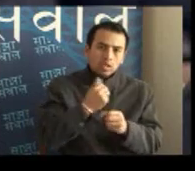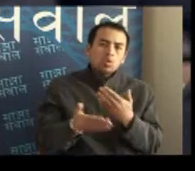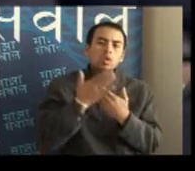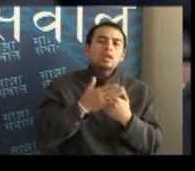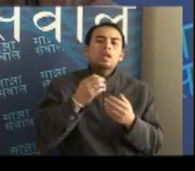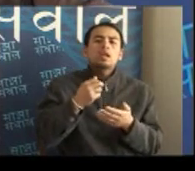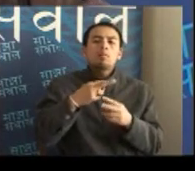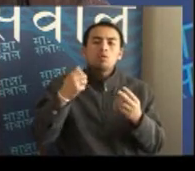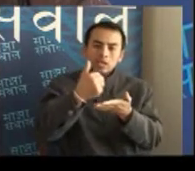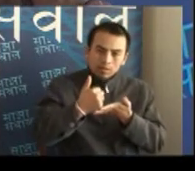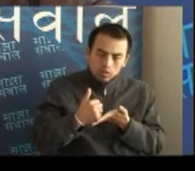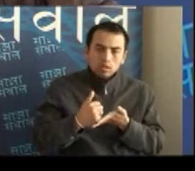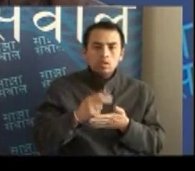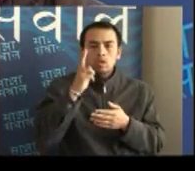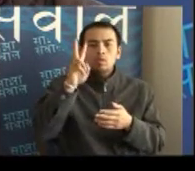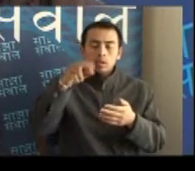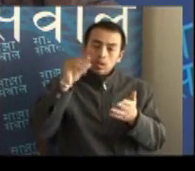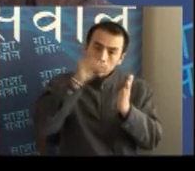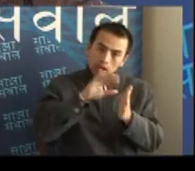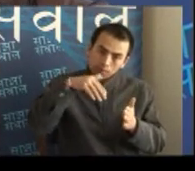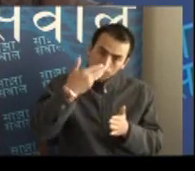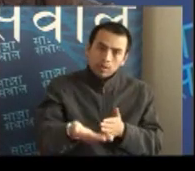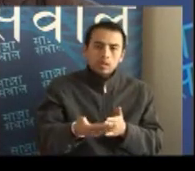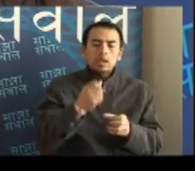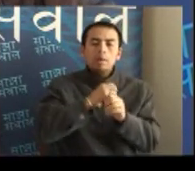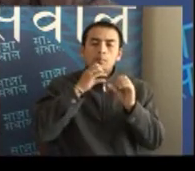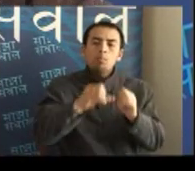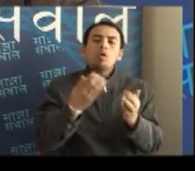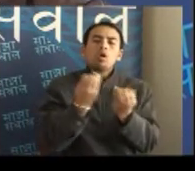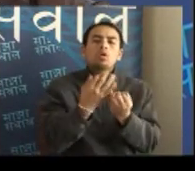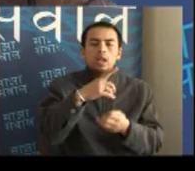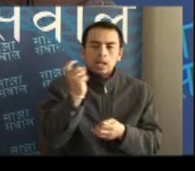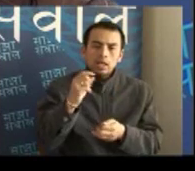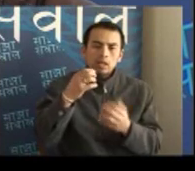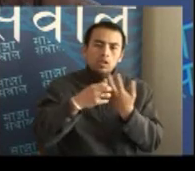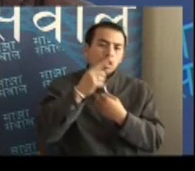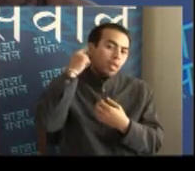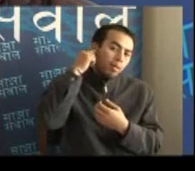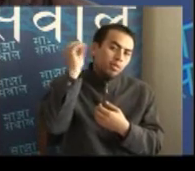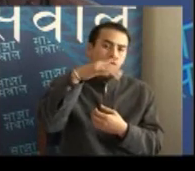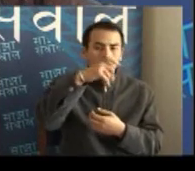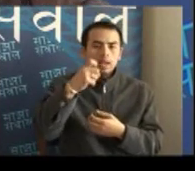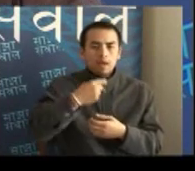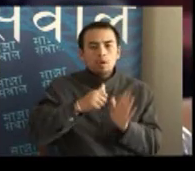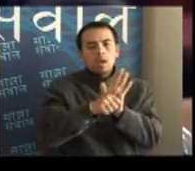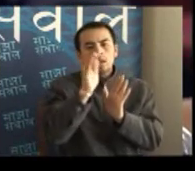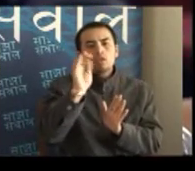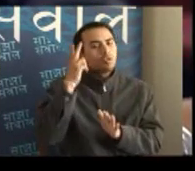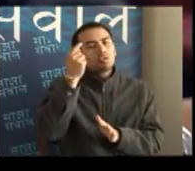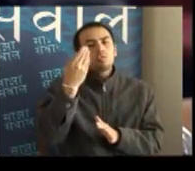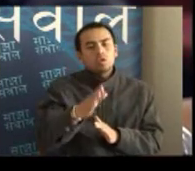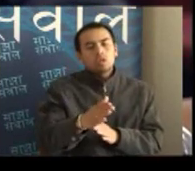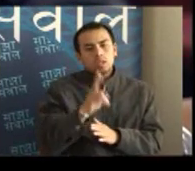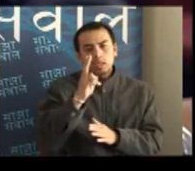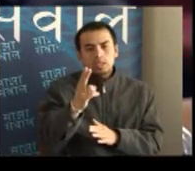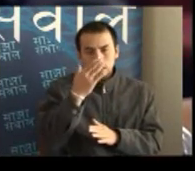भौतिक सामग्री त्यो अवस्थामा आइसके पछाडि हाम्रो कारण हुनुपर्छ भन्ने हिसाबमा राज्यलाई दबाब दिनको लागि त हामी अगाडि बढ्न सक्छौँ त्यही